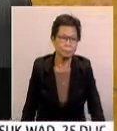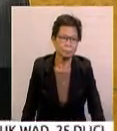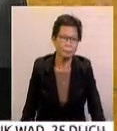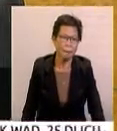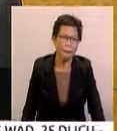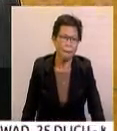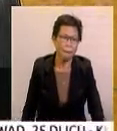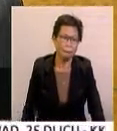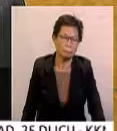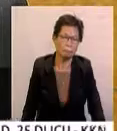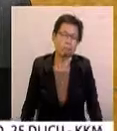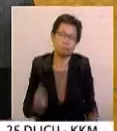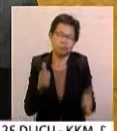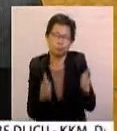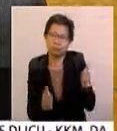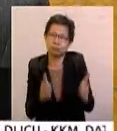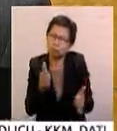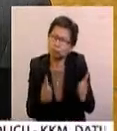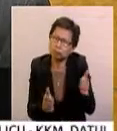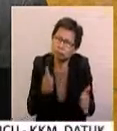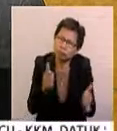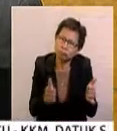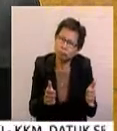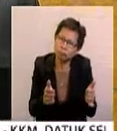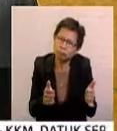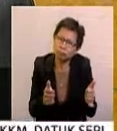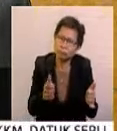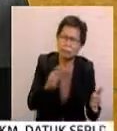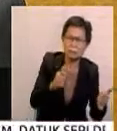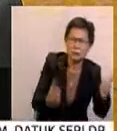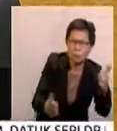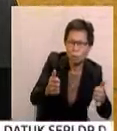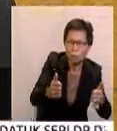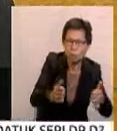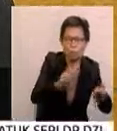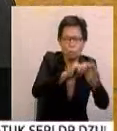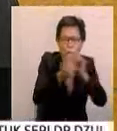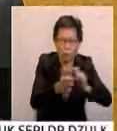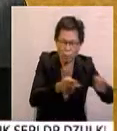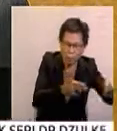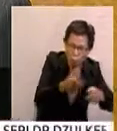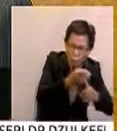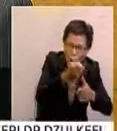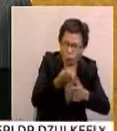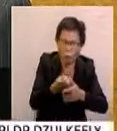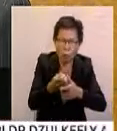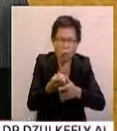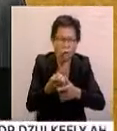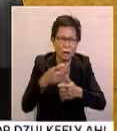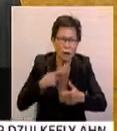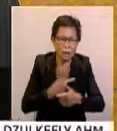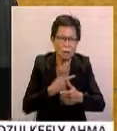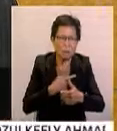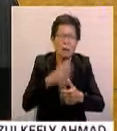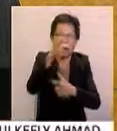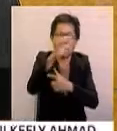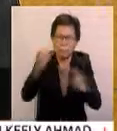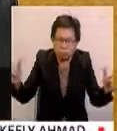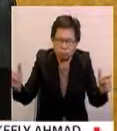Sama ada kita nak tukar pengurusan ataupun kita